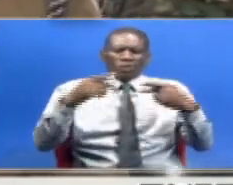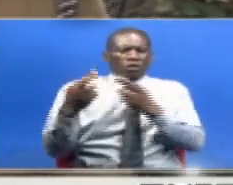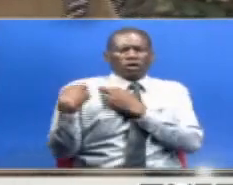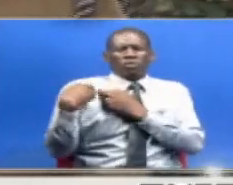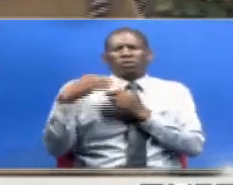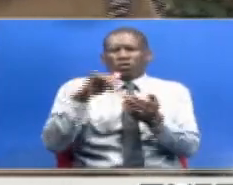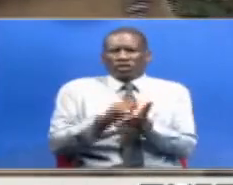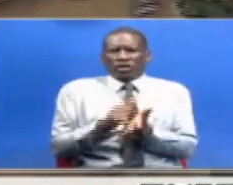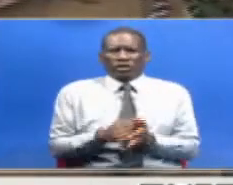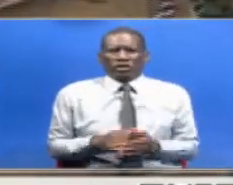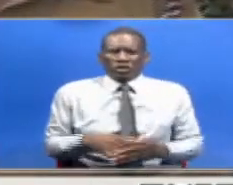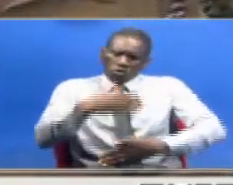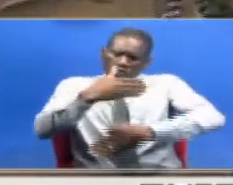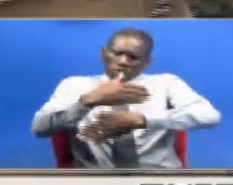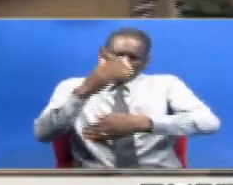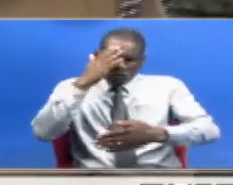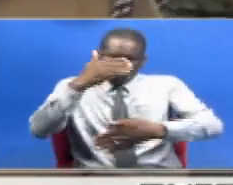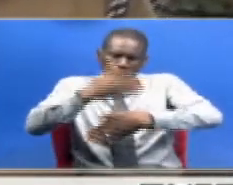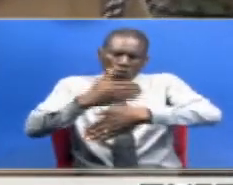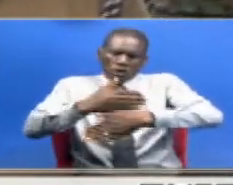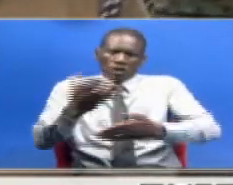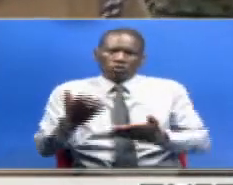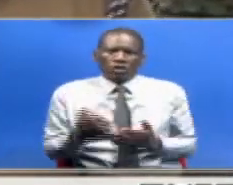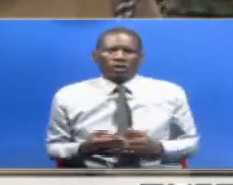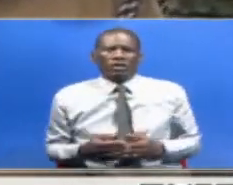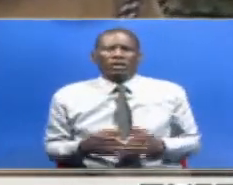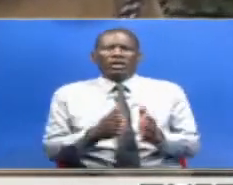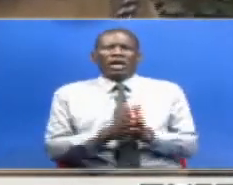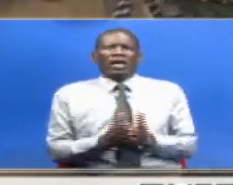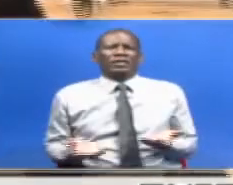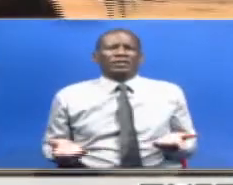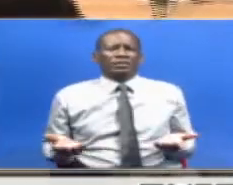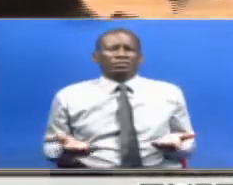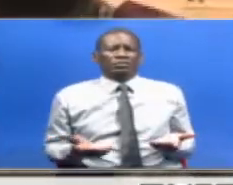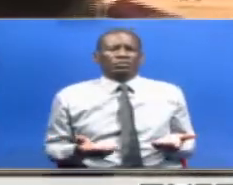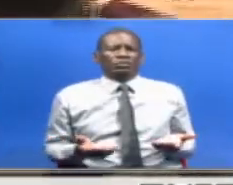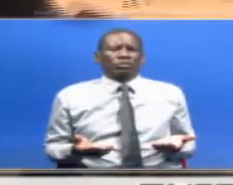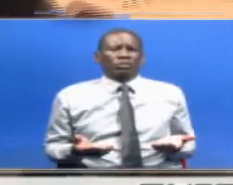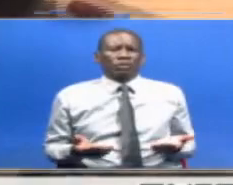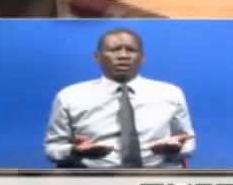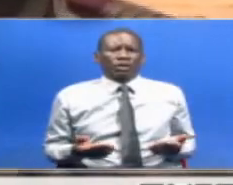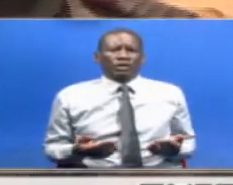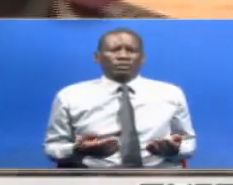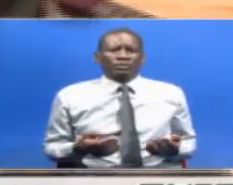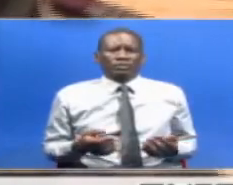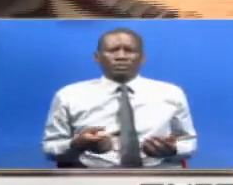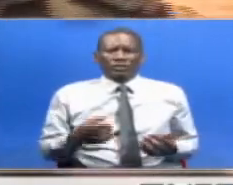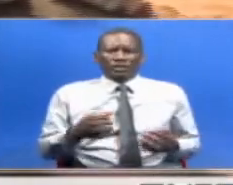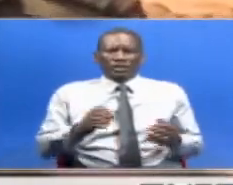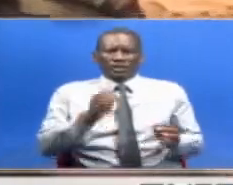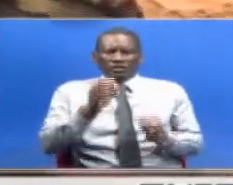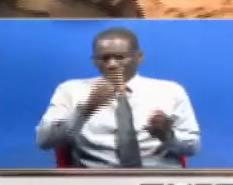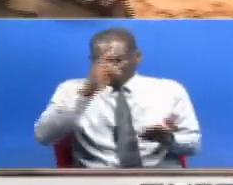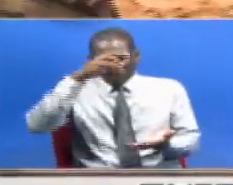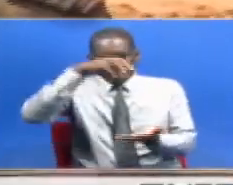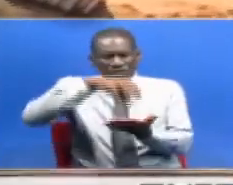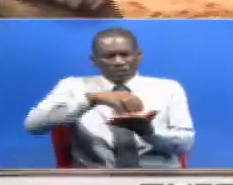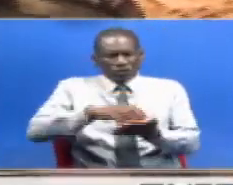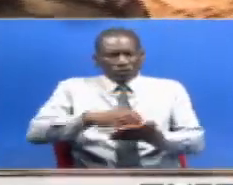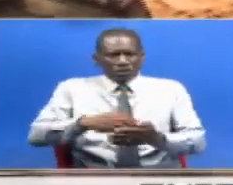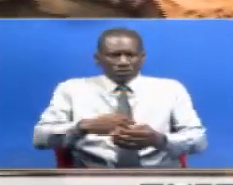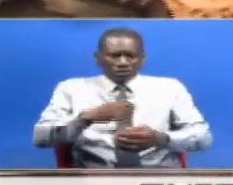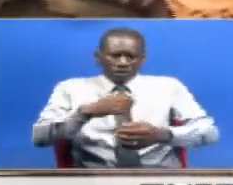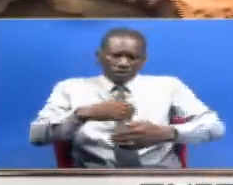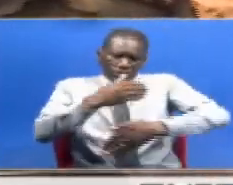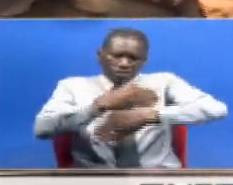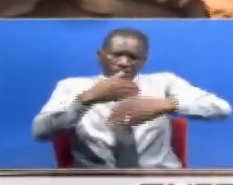Kwa mua mpaka ni wapi? Kuna ile Independent Electoral Body. Vituo vikisha jengwa, vinakuwa ni mali